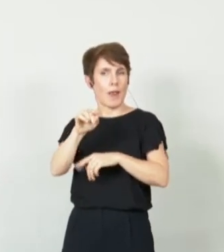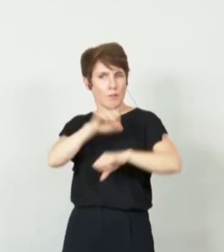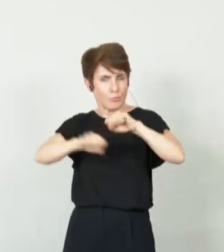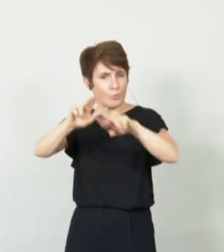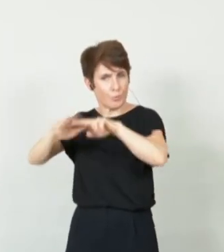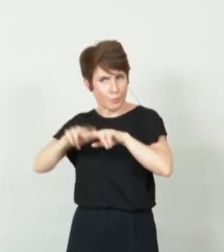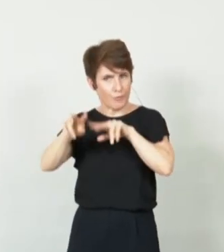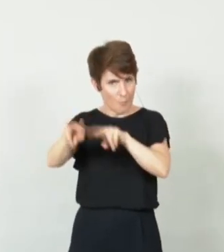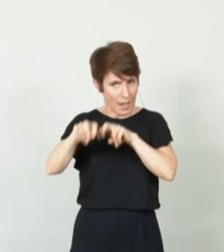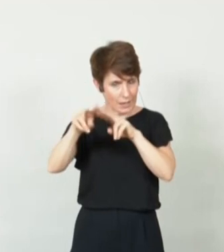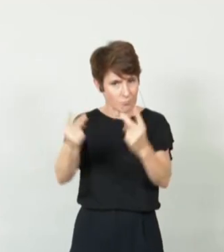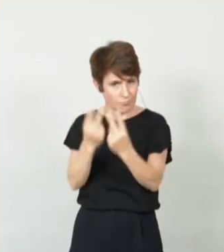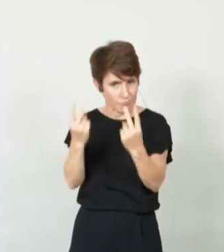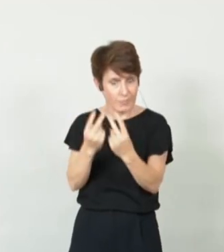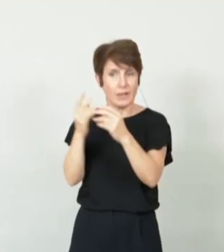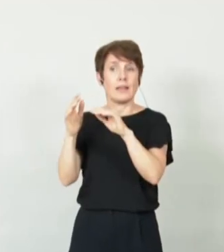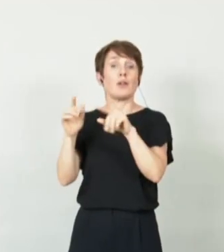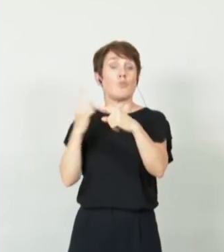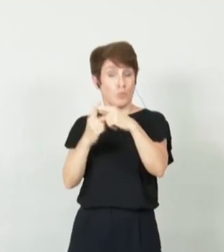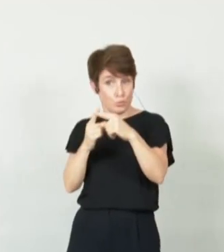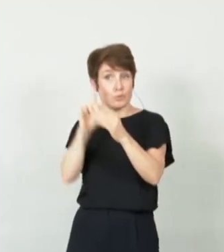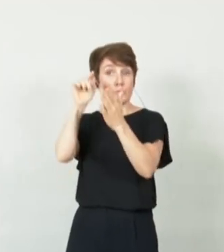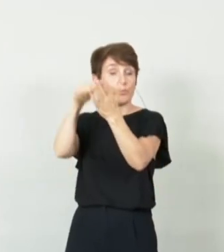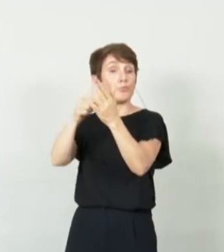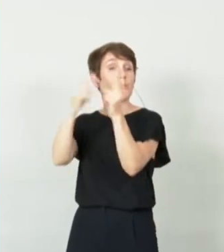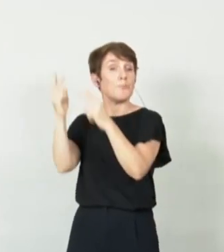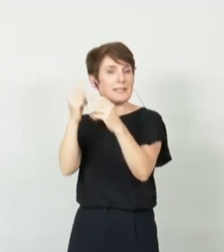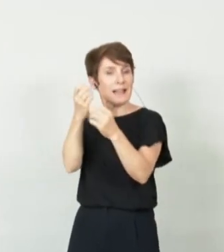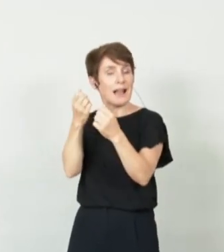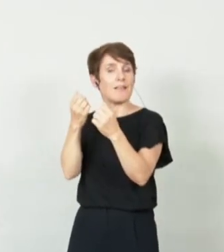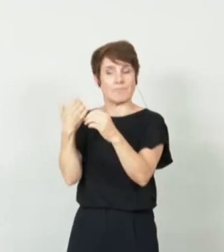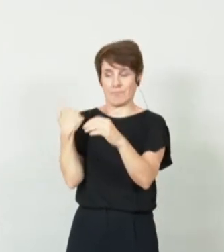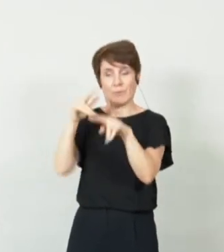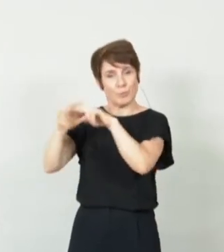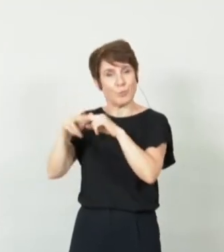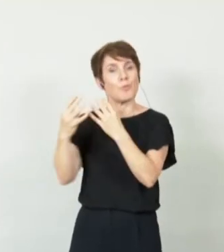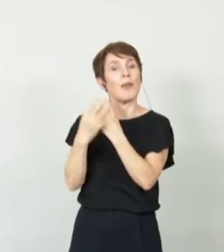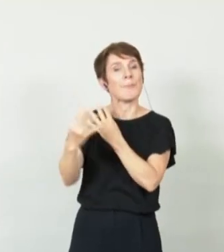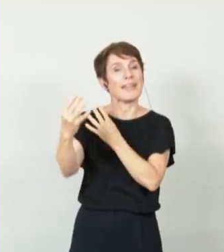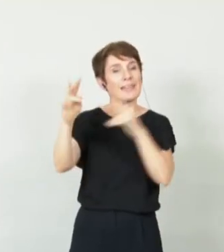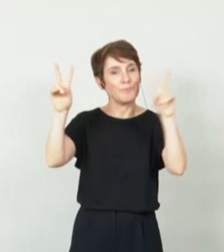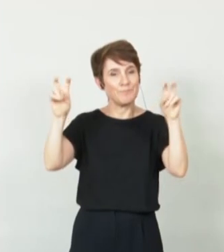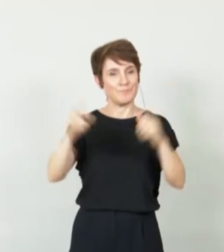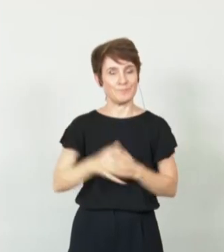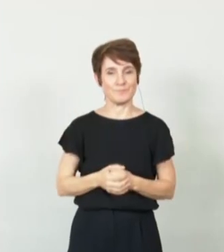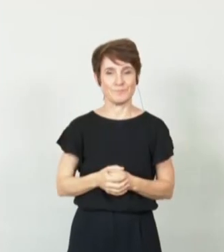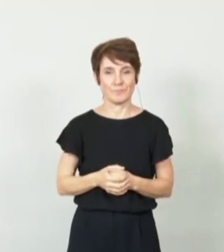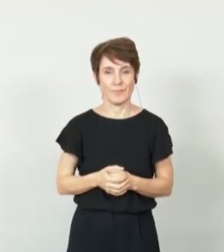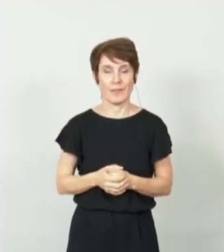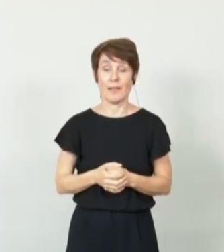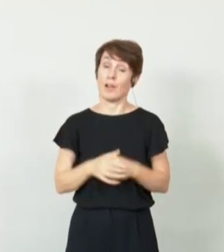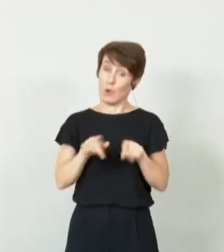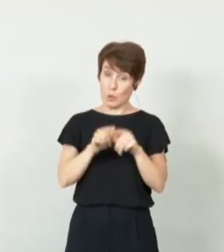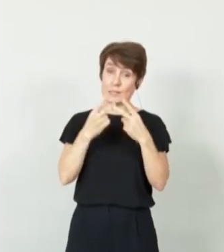livraison de la prairie à Mistral 2022 c'est aussi une ville émancipatrice à Grenoble pour